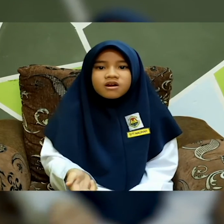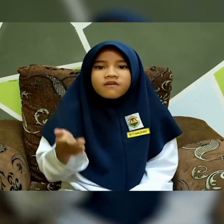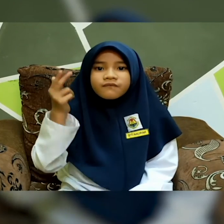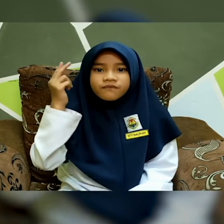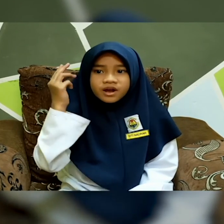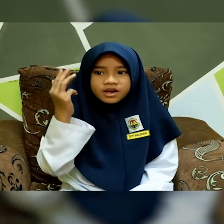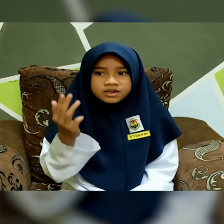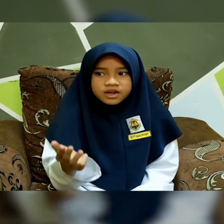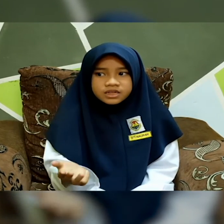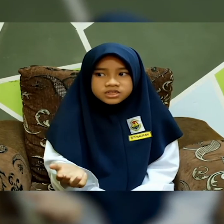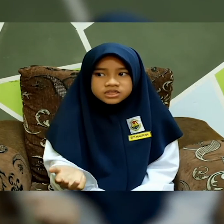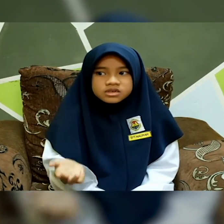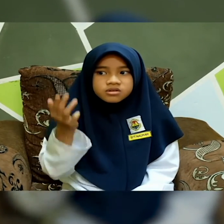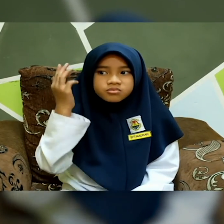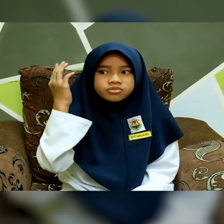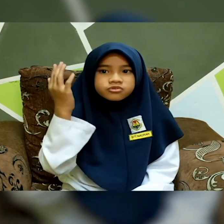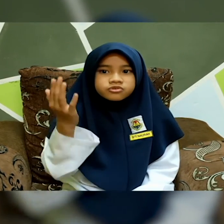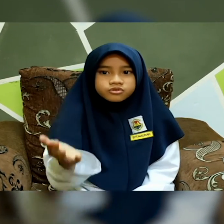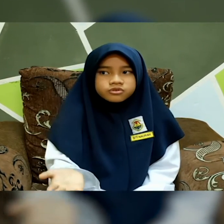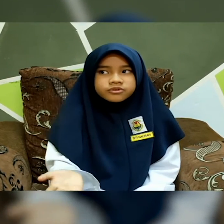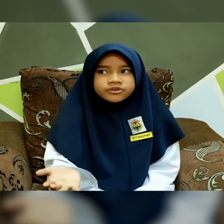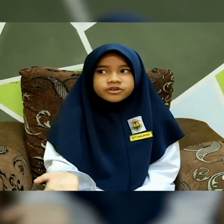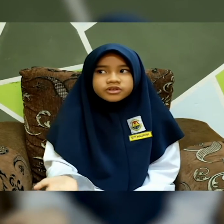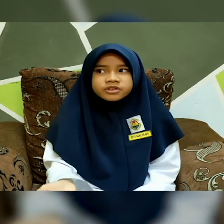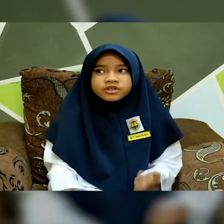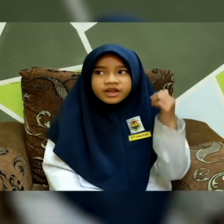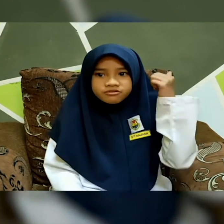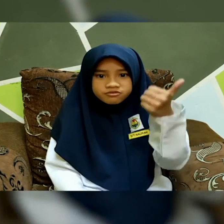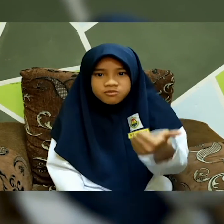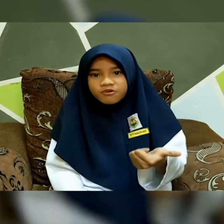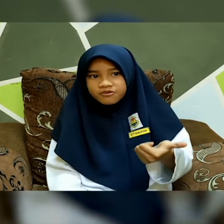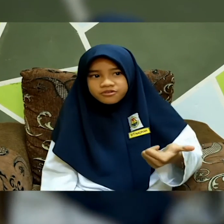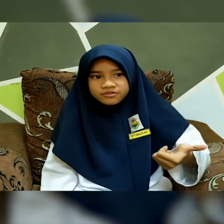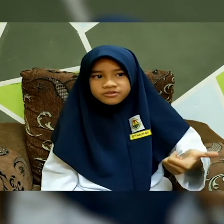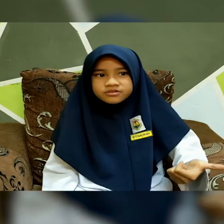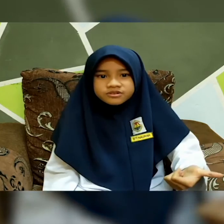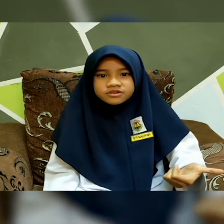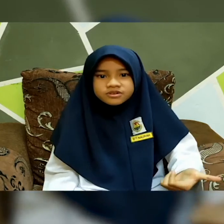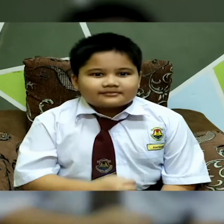zakar, faraj, punggung dan dubung.